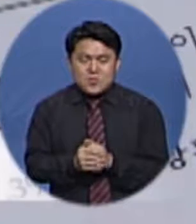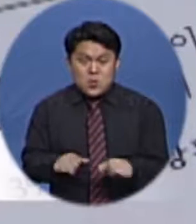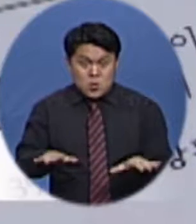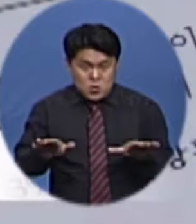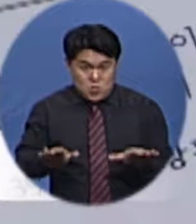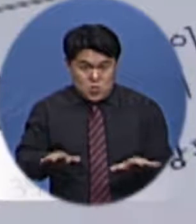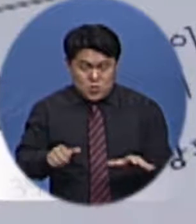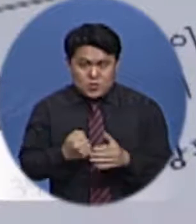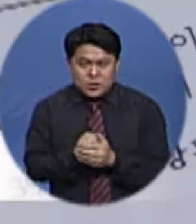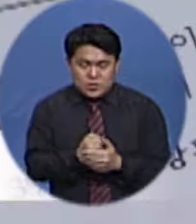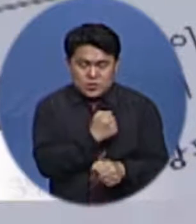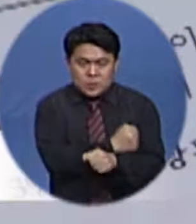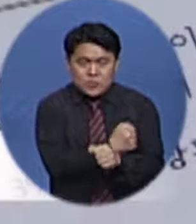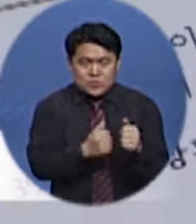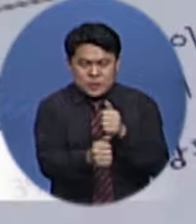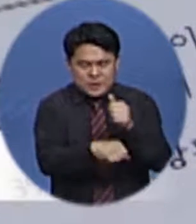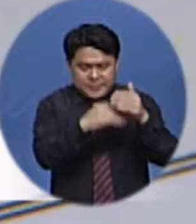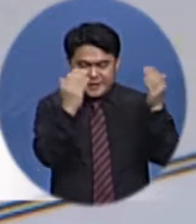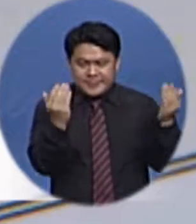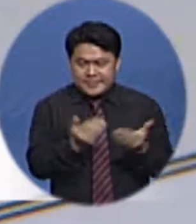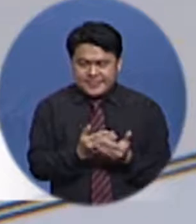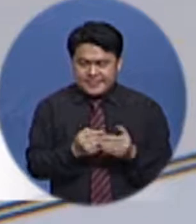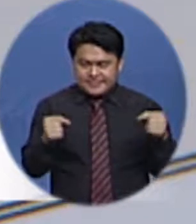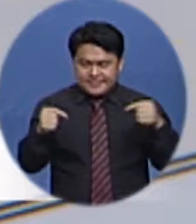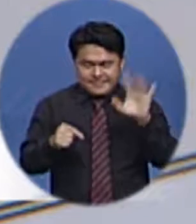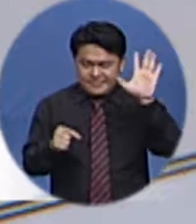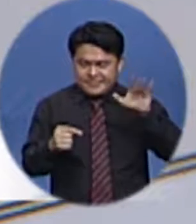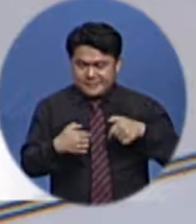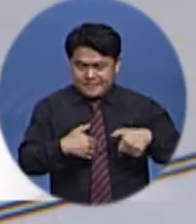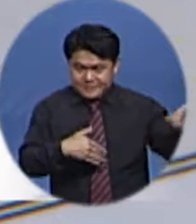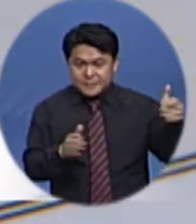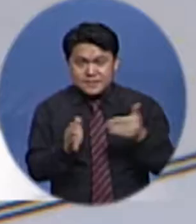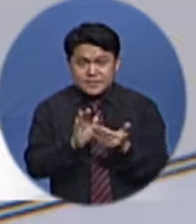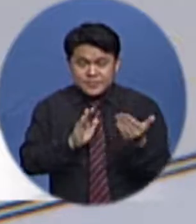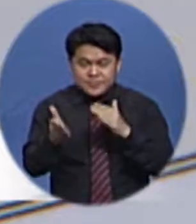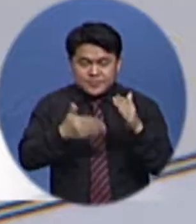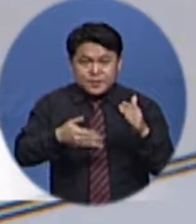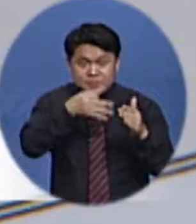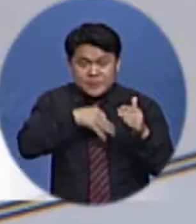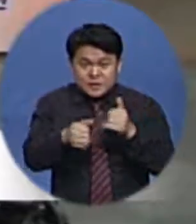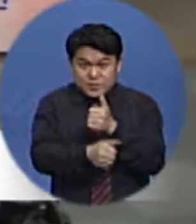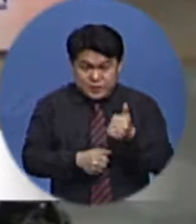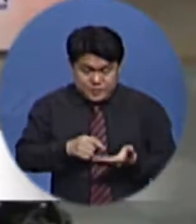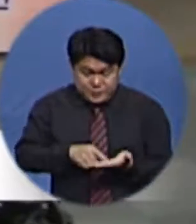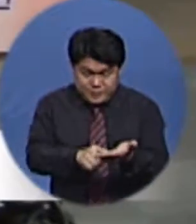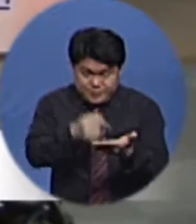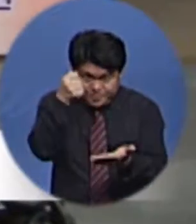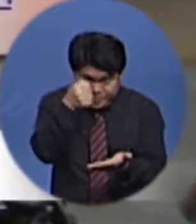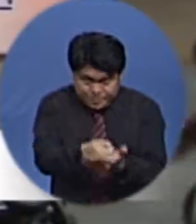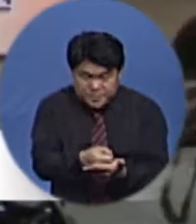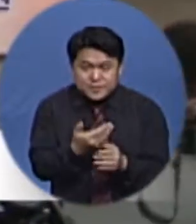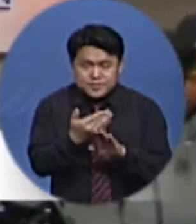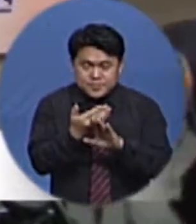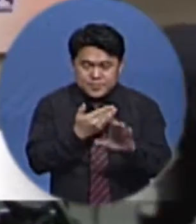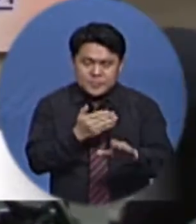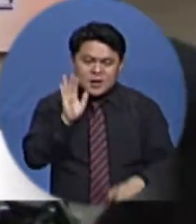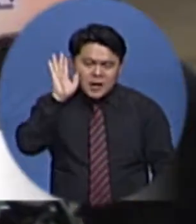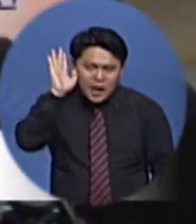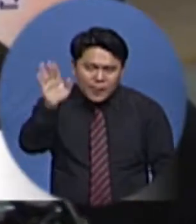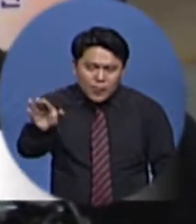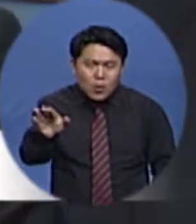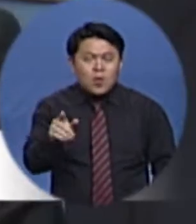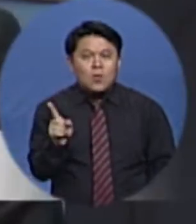올해도 노동자위원 전체가 퇴장한 가운데 공익위원안이 채택되며 최저임금 결정 방식에 변화가